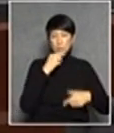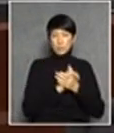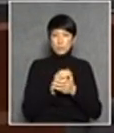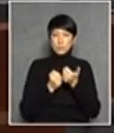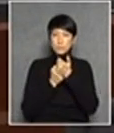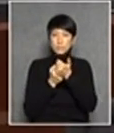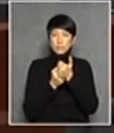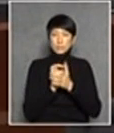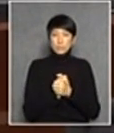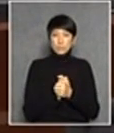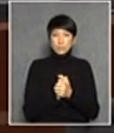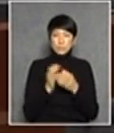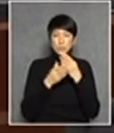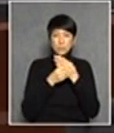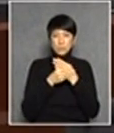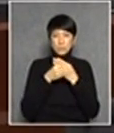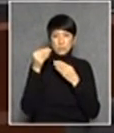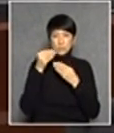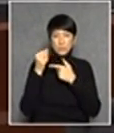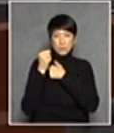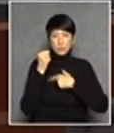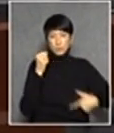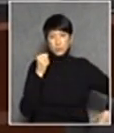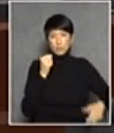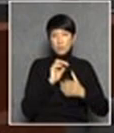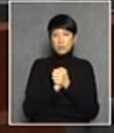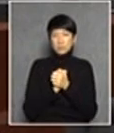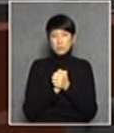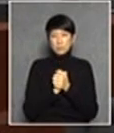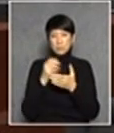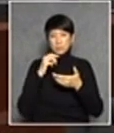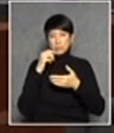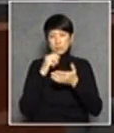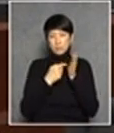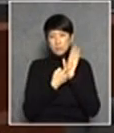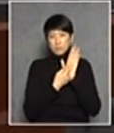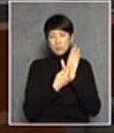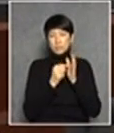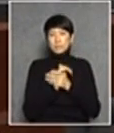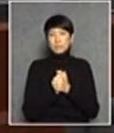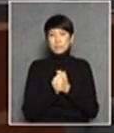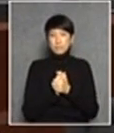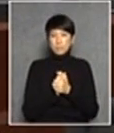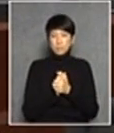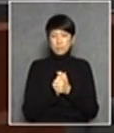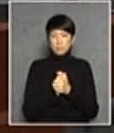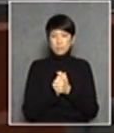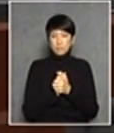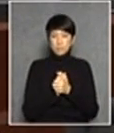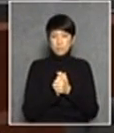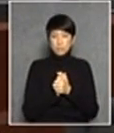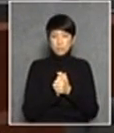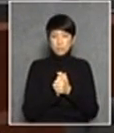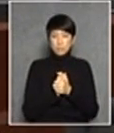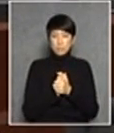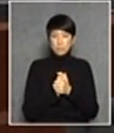持葉劉淑儀議員嘅原議案嘅。好啦，主席，咁呢就